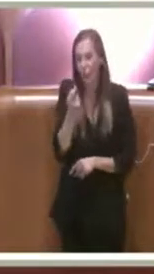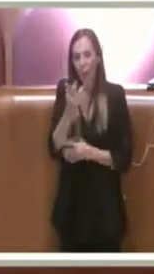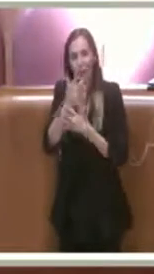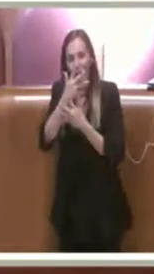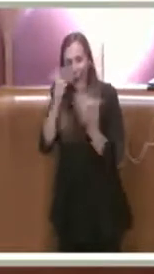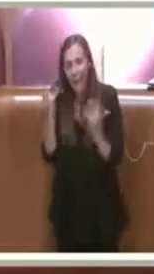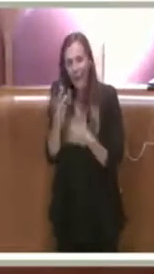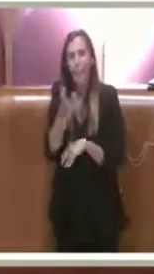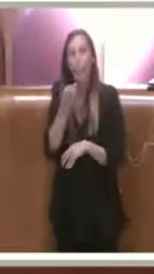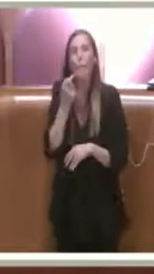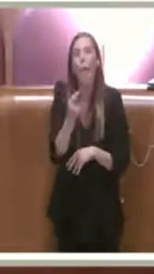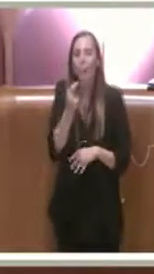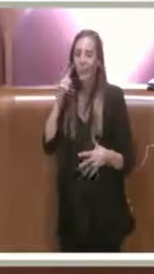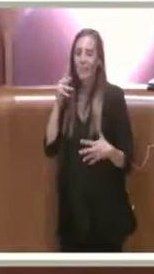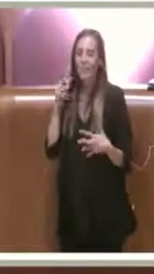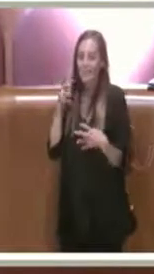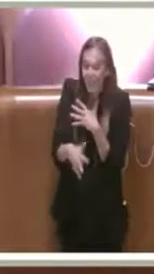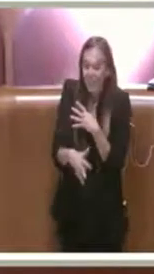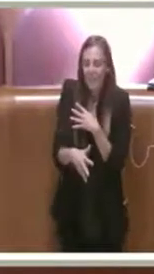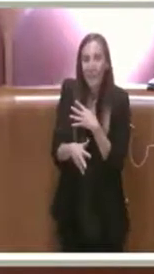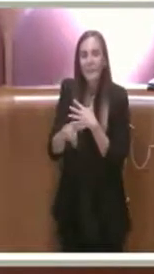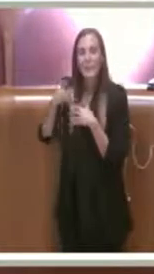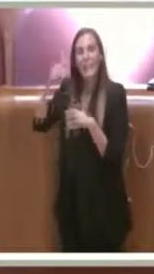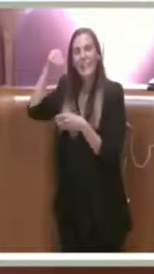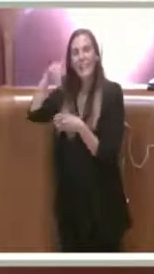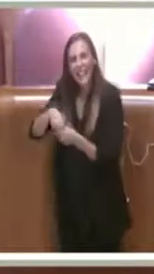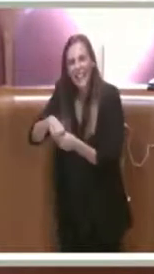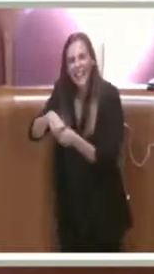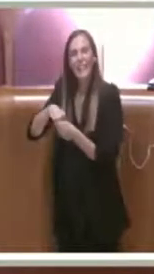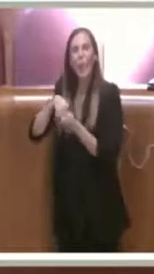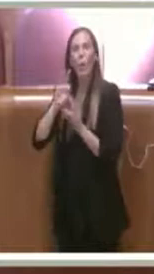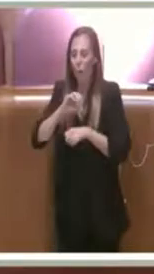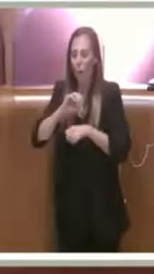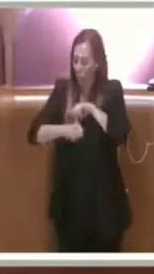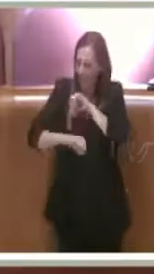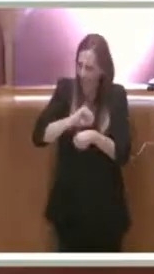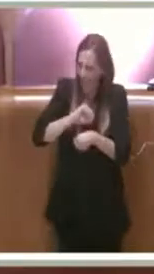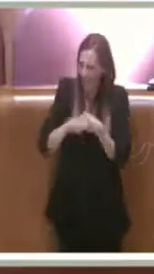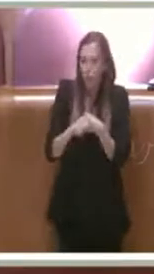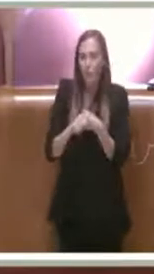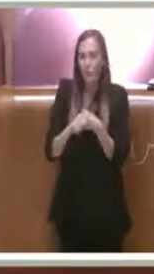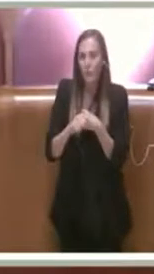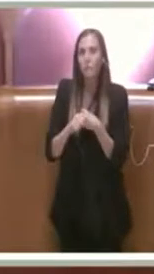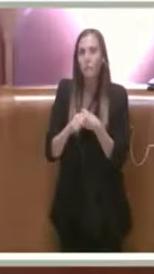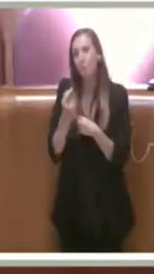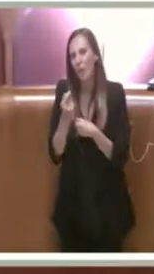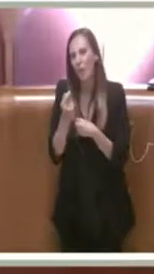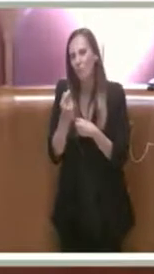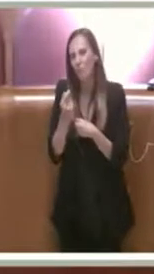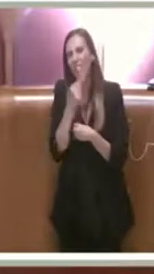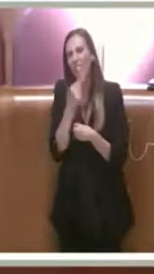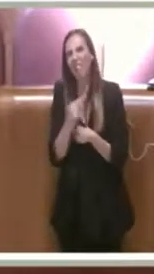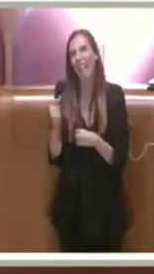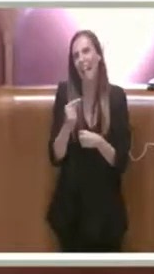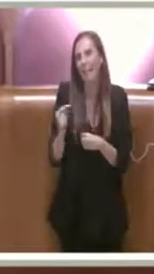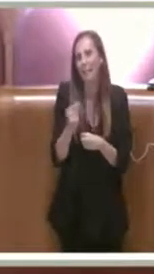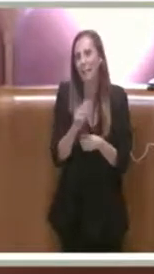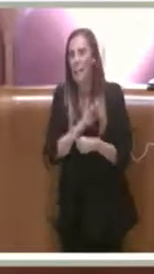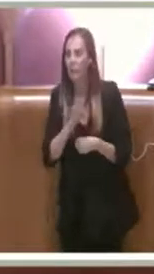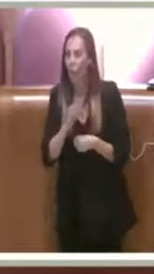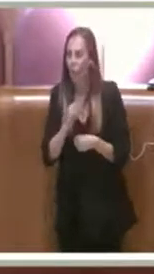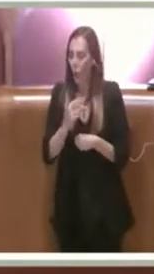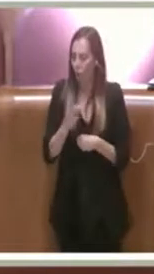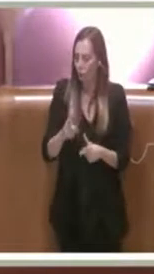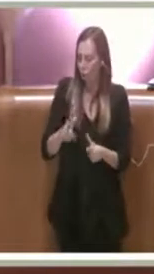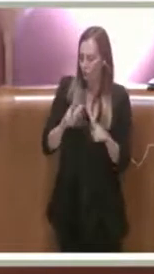sulla poca trasparenza, si insinuano delle condotte a volte poco corrette o comunque poco degne del ruolo